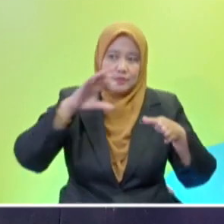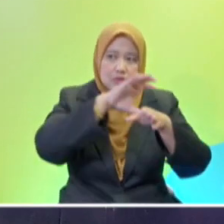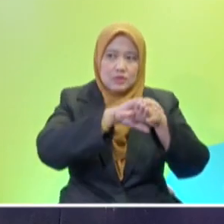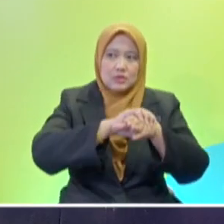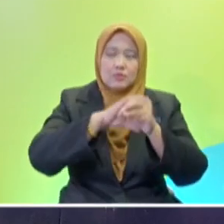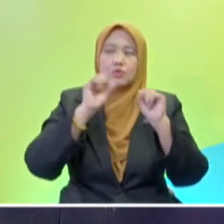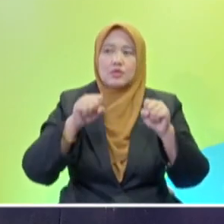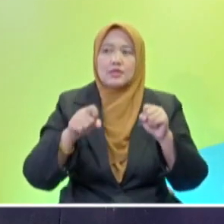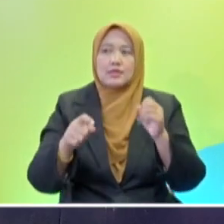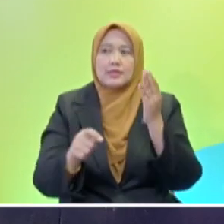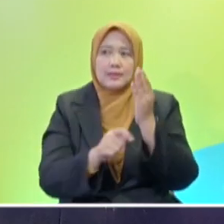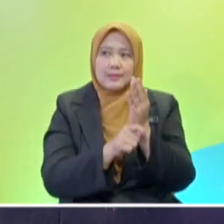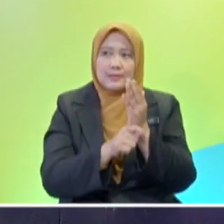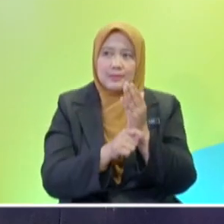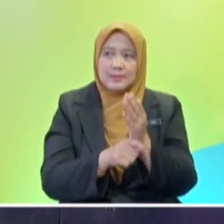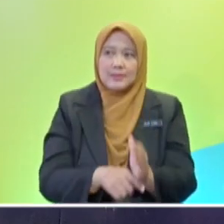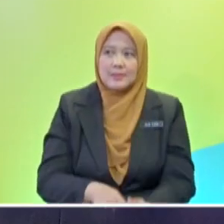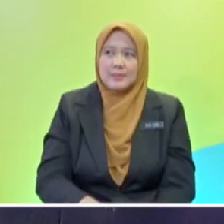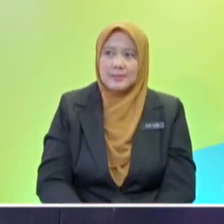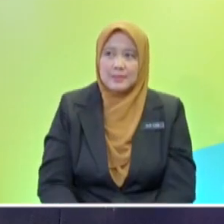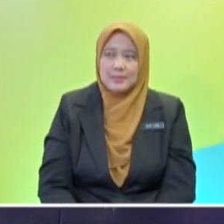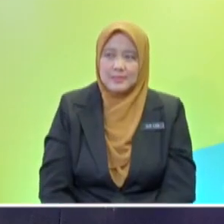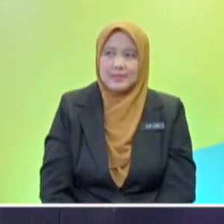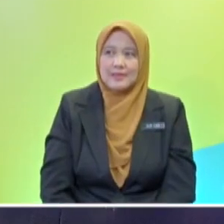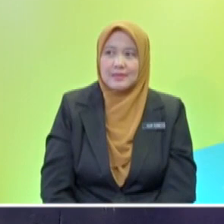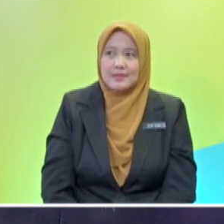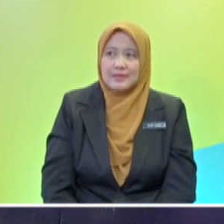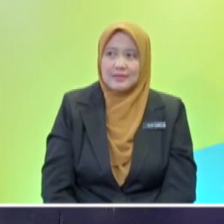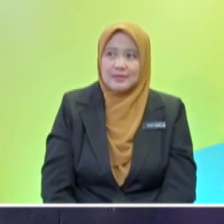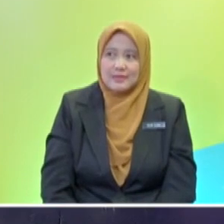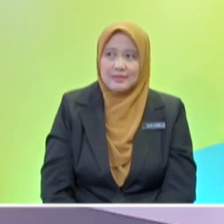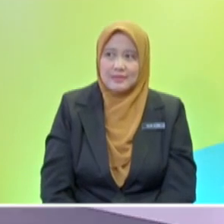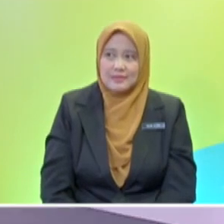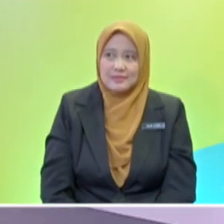di Laila untuk pemegang kalau masih Cikgu perempuan panjang-panjang